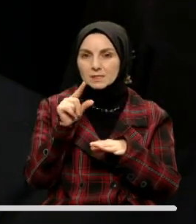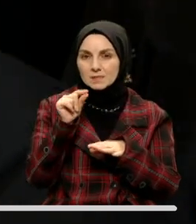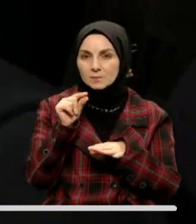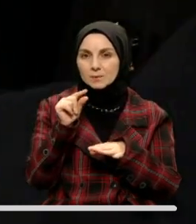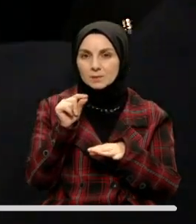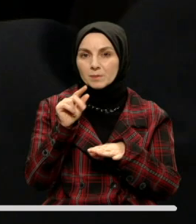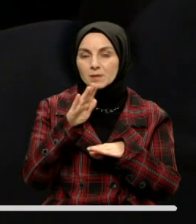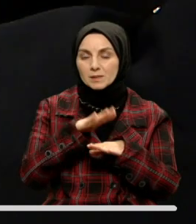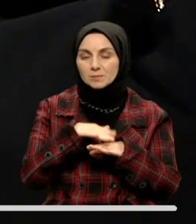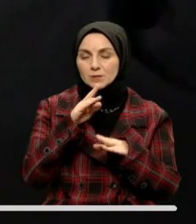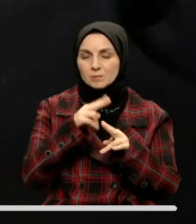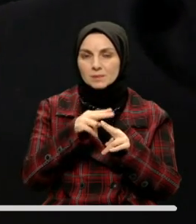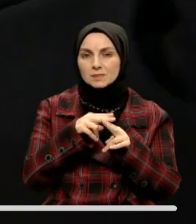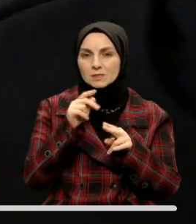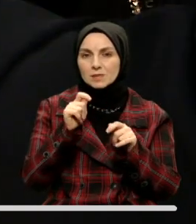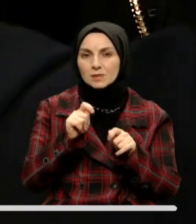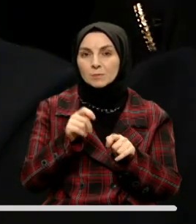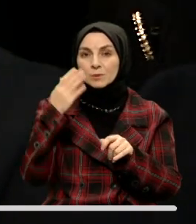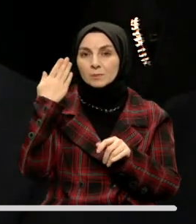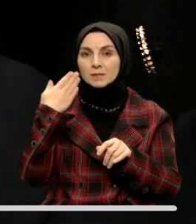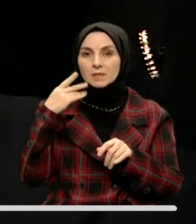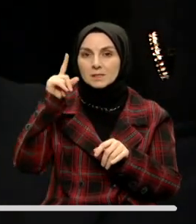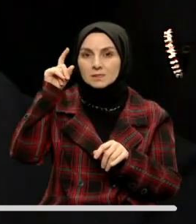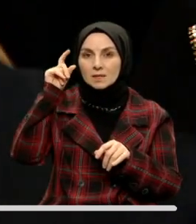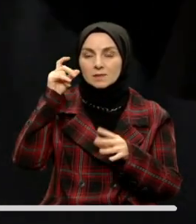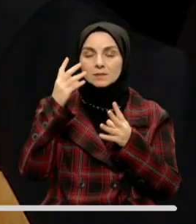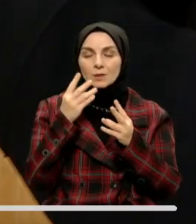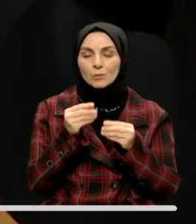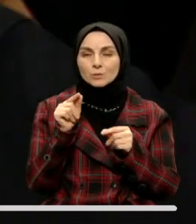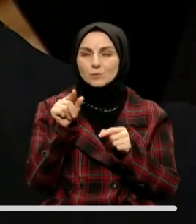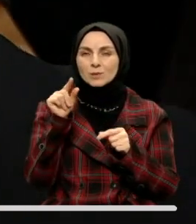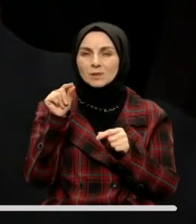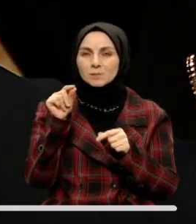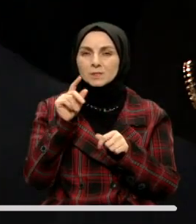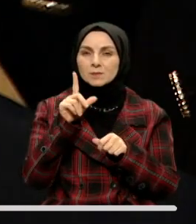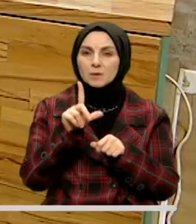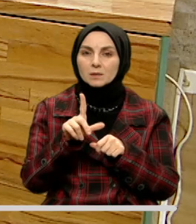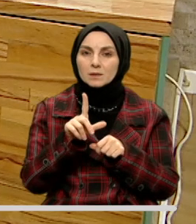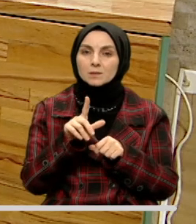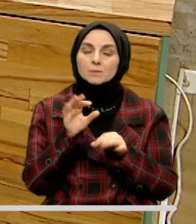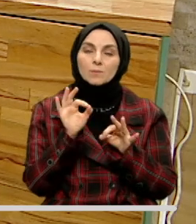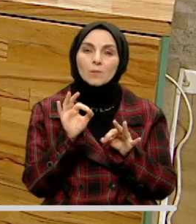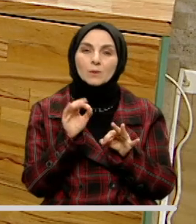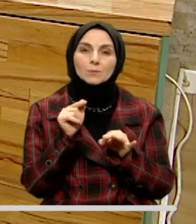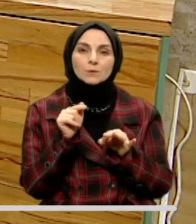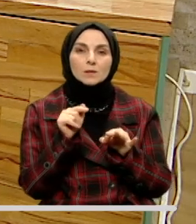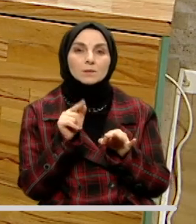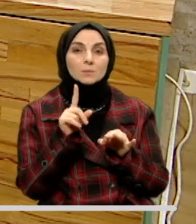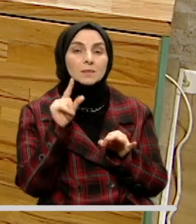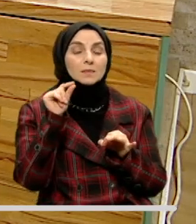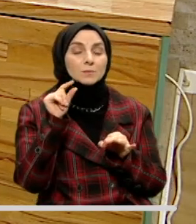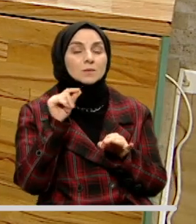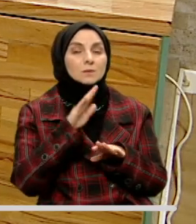şimdi hızlıca yapıyorum. İzleyenlerin aklında bulunsun. Şu şekilde ve buradan da bir yapıştırma